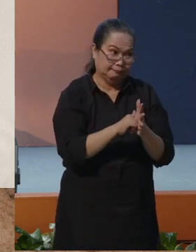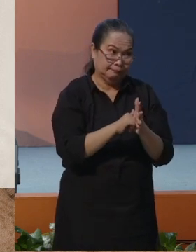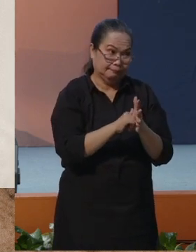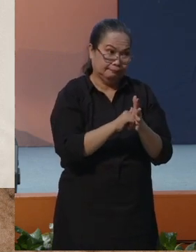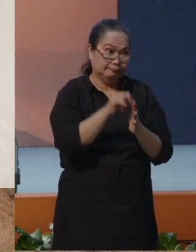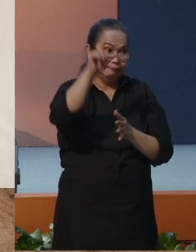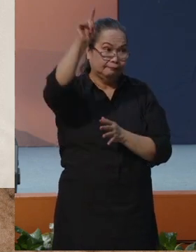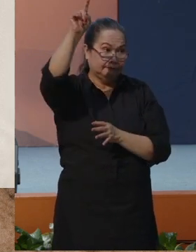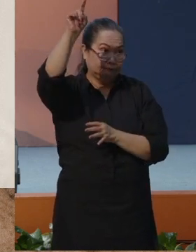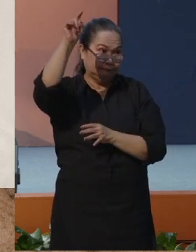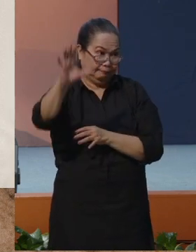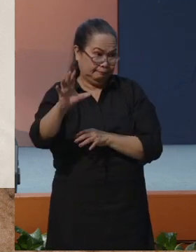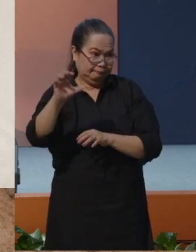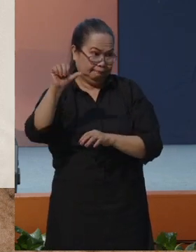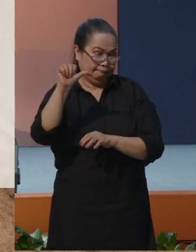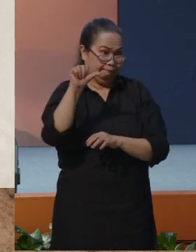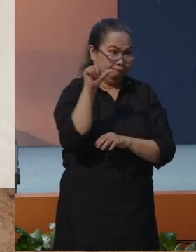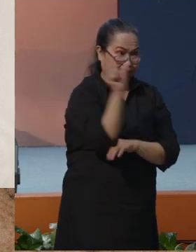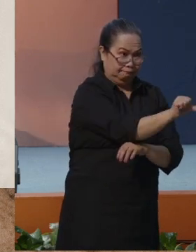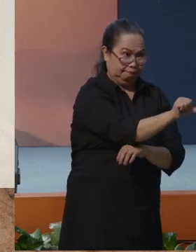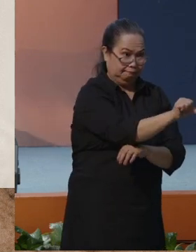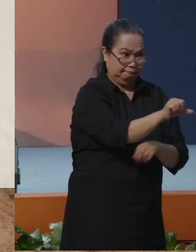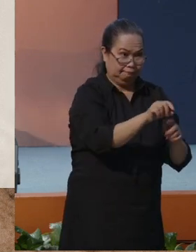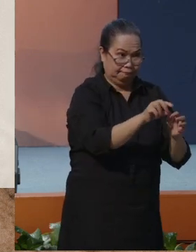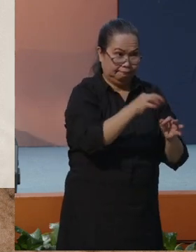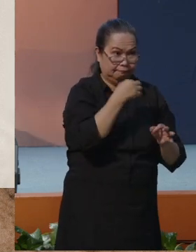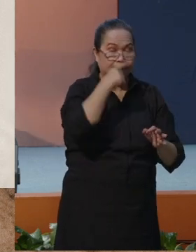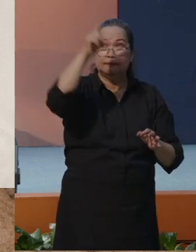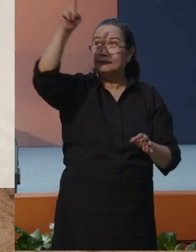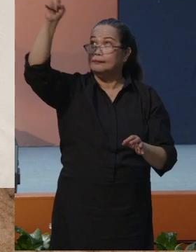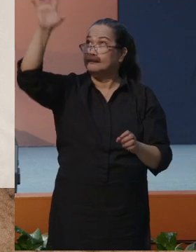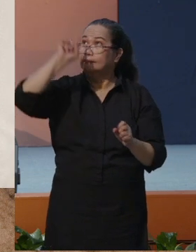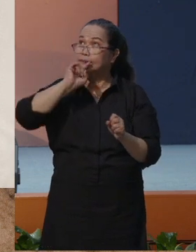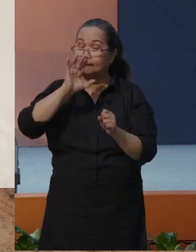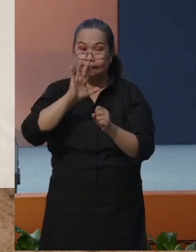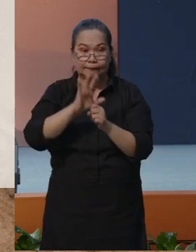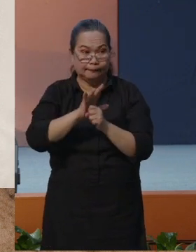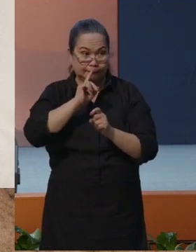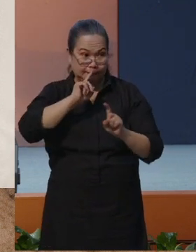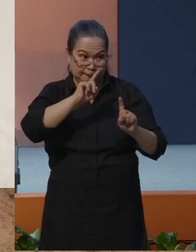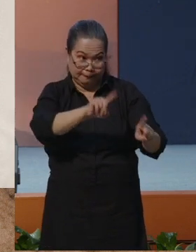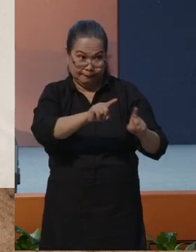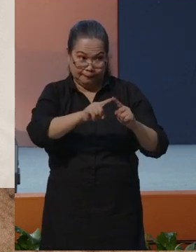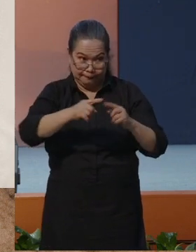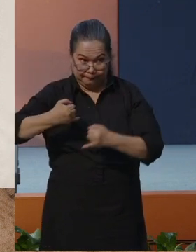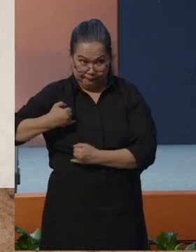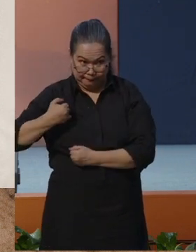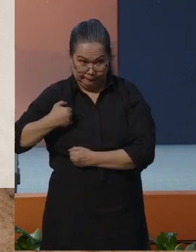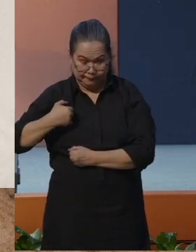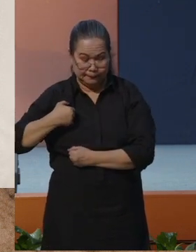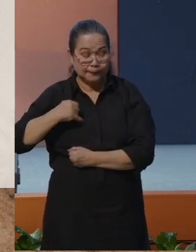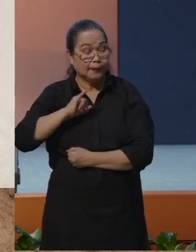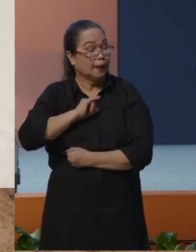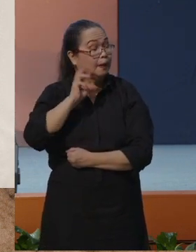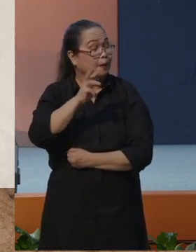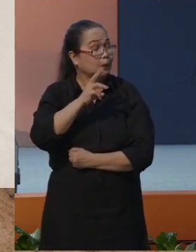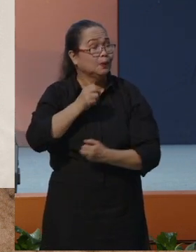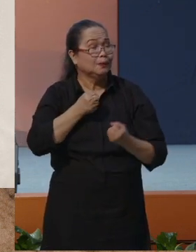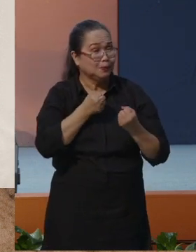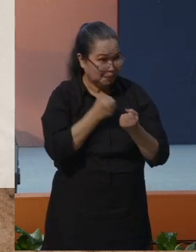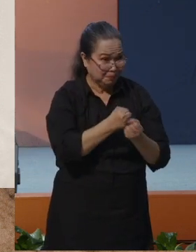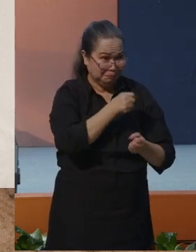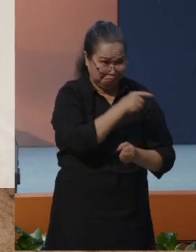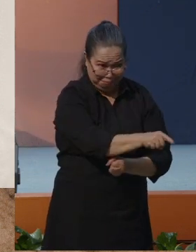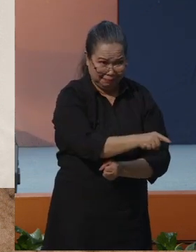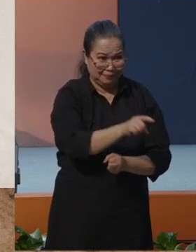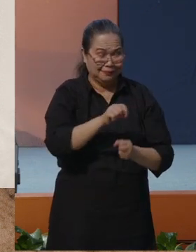ng Diyos sa mga ito. Kaya tinupad ng Diyos ang kanyang iniutos. Tinupad ng Diyos ang sarili niyang utos.